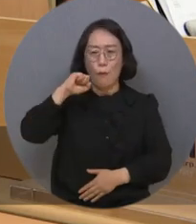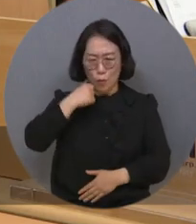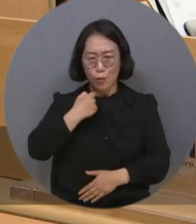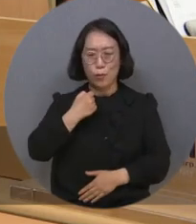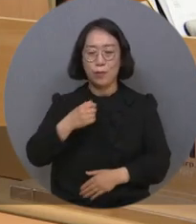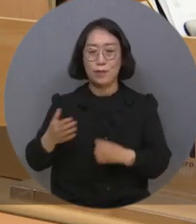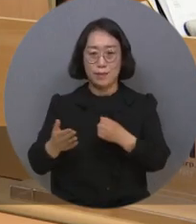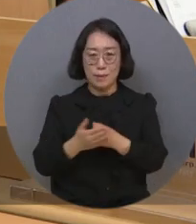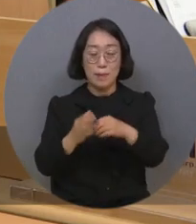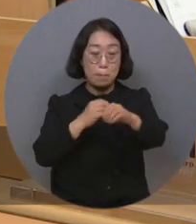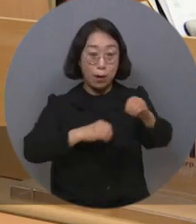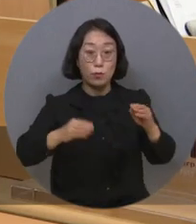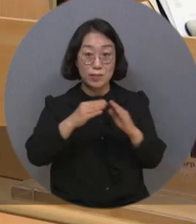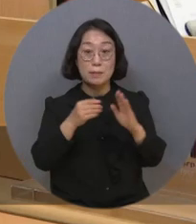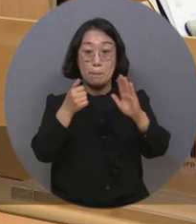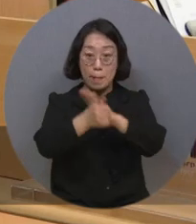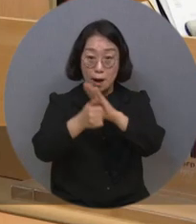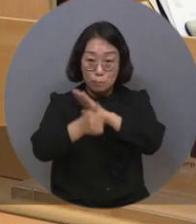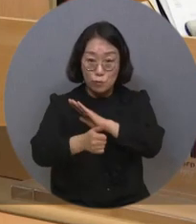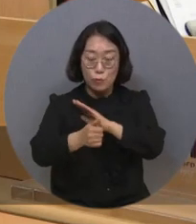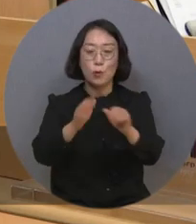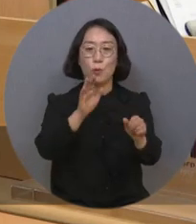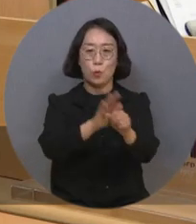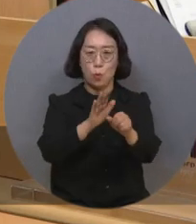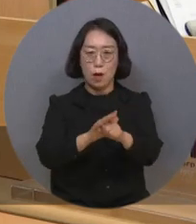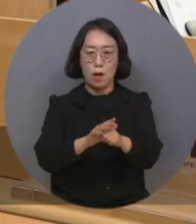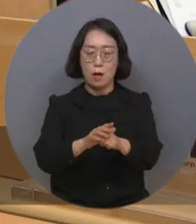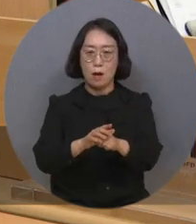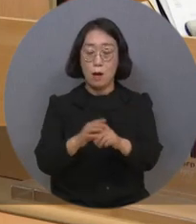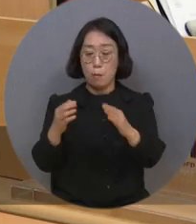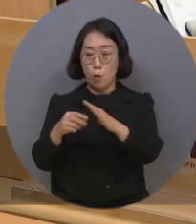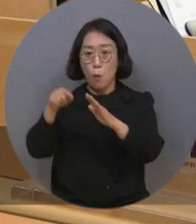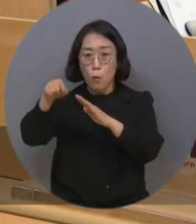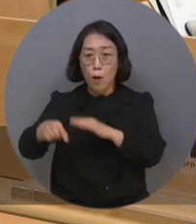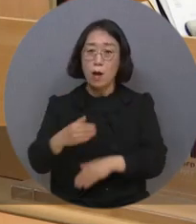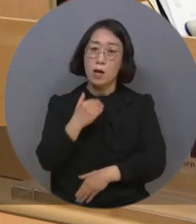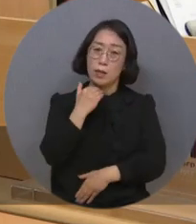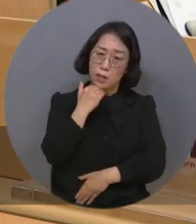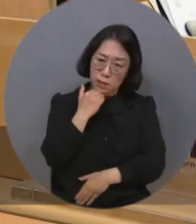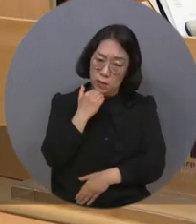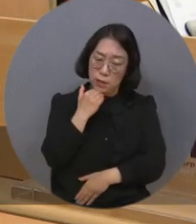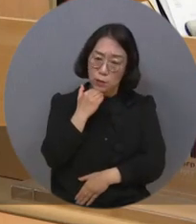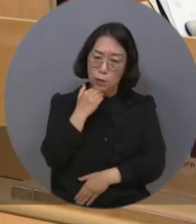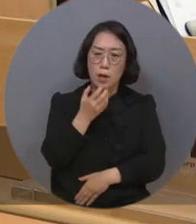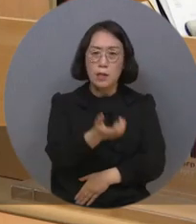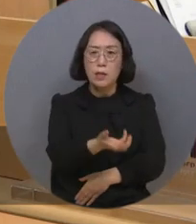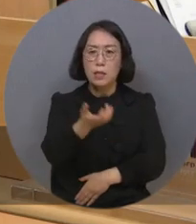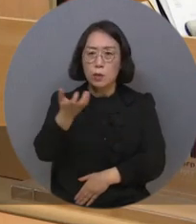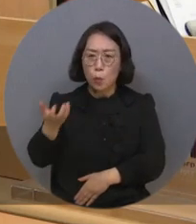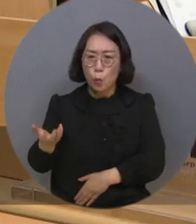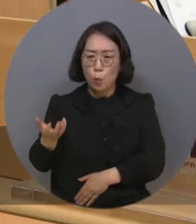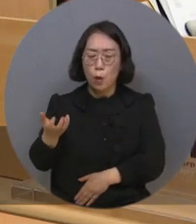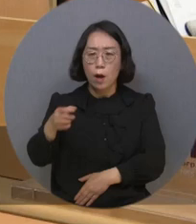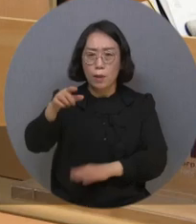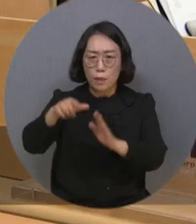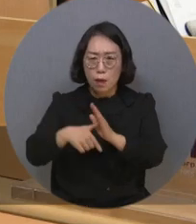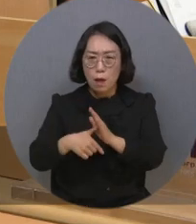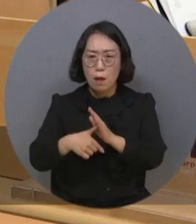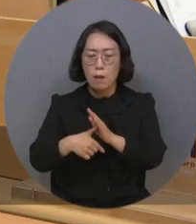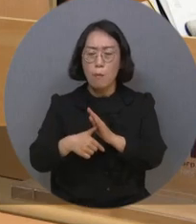방문 진료를 하게 되었습니다. 그 진료되게 하고 있거나 아니면 이동하면서 방문을 할 때 굉장히